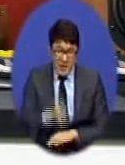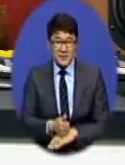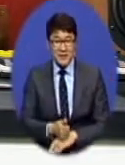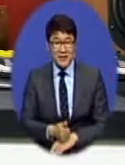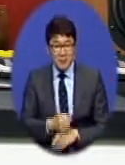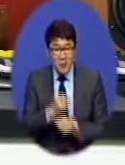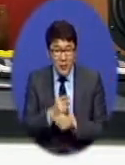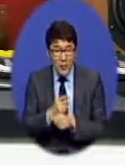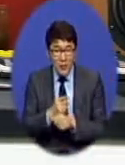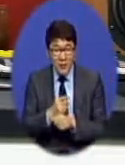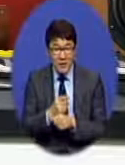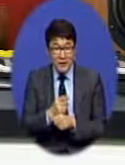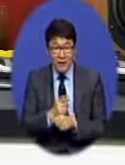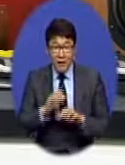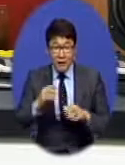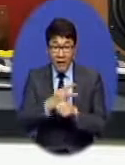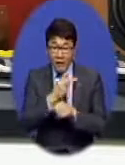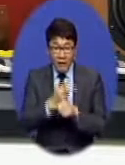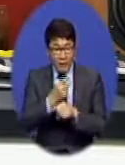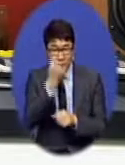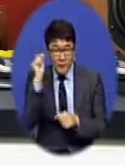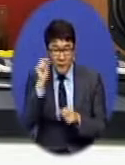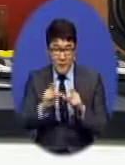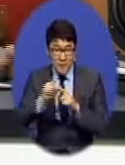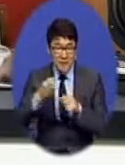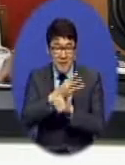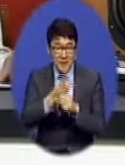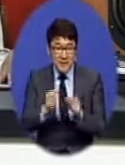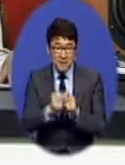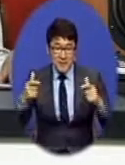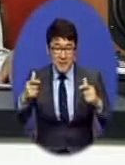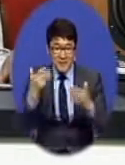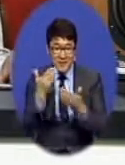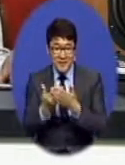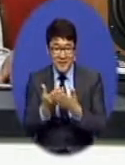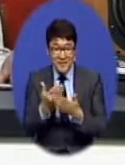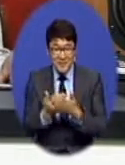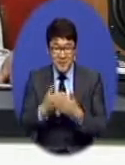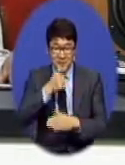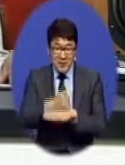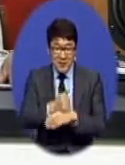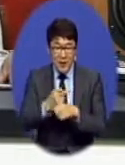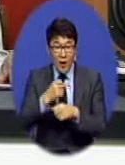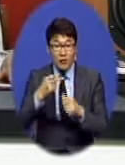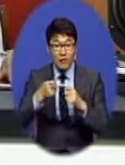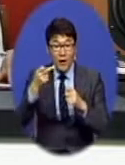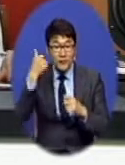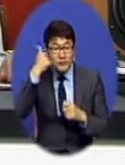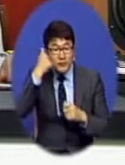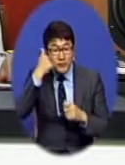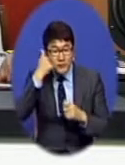그러니까 벌써 마지막이에요. 저희 마지막. 2% 2시간 갖고 안 되겠어요. 네. 3시간 네. 주세요. 네. 네. 3시간 자, 마지막 12번째 참가자입니다.